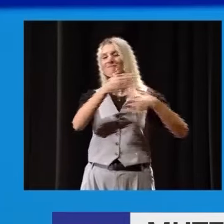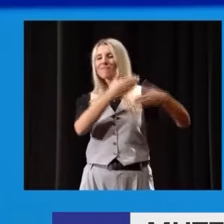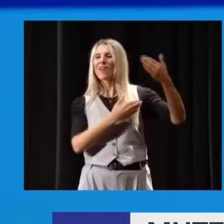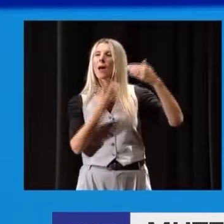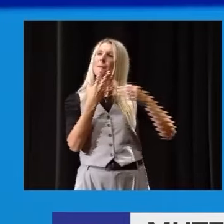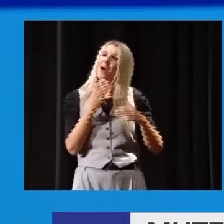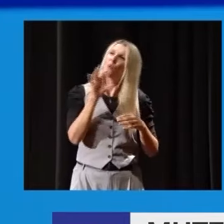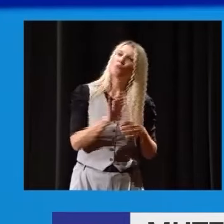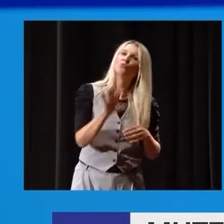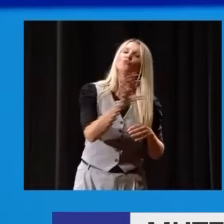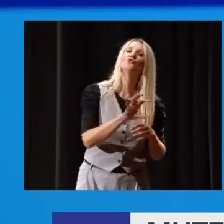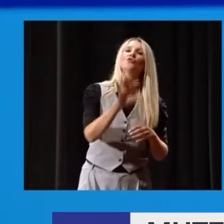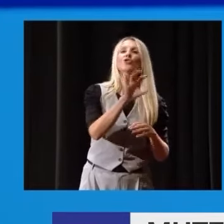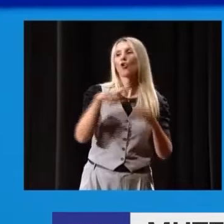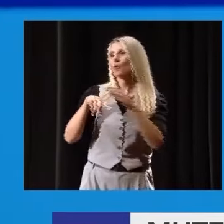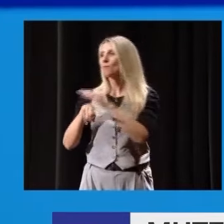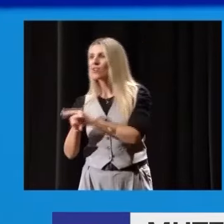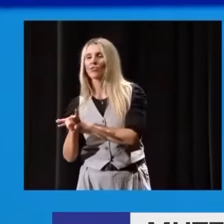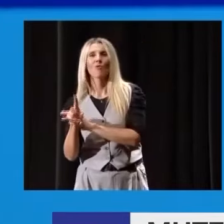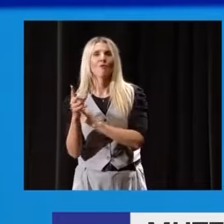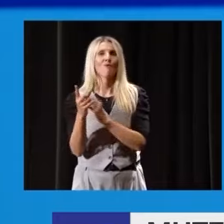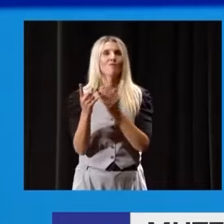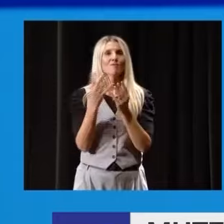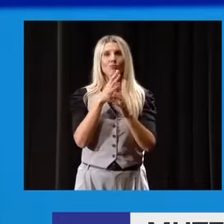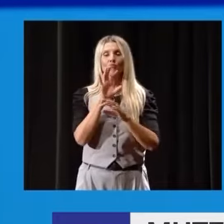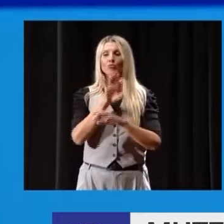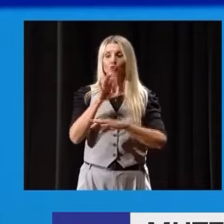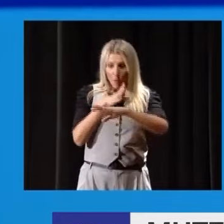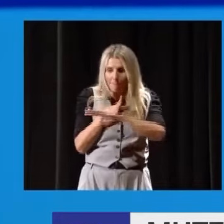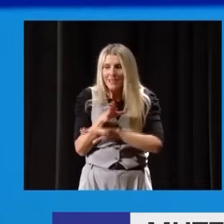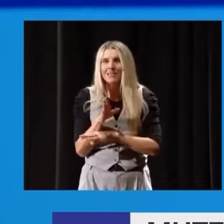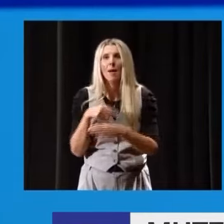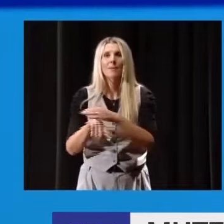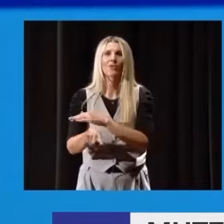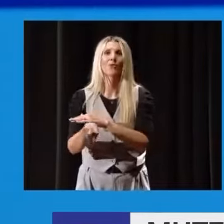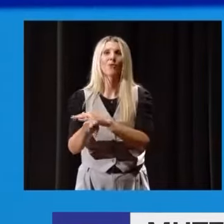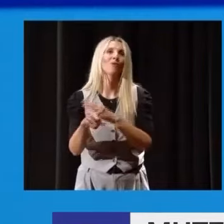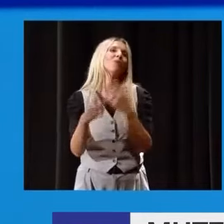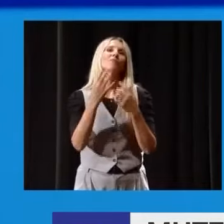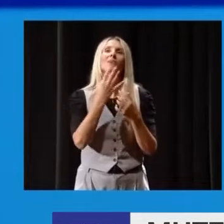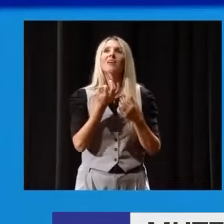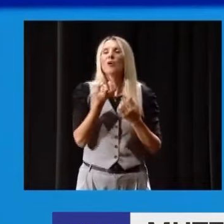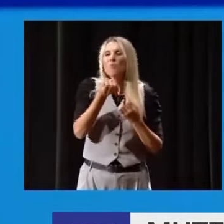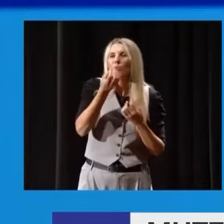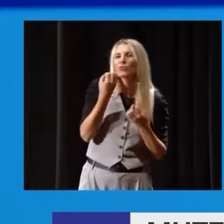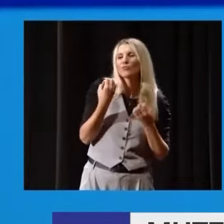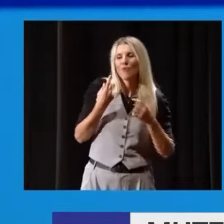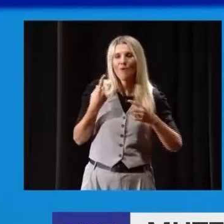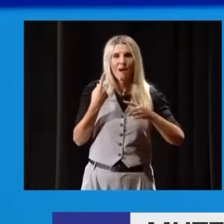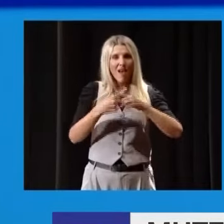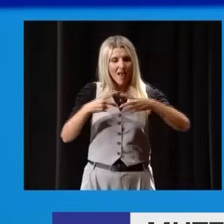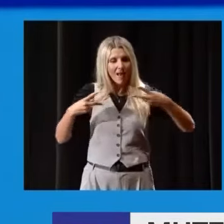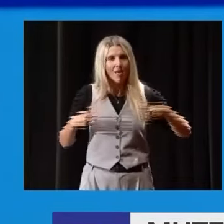μουσείο ουσιαστικά εντός ενός σταθμού, έχοντας προστατέσει απόλυτα το πολιτιστικό πλούτο